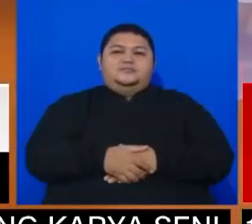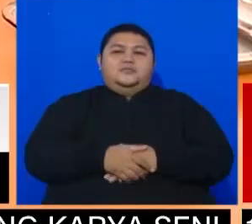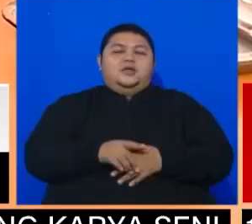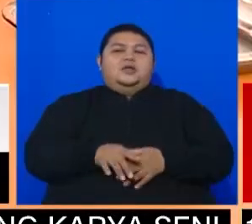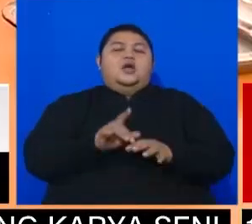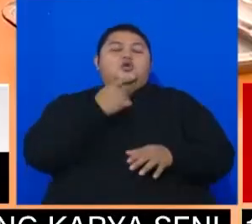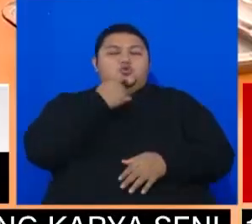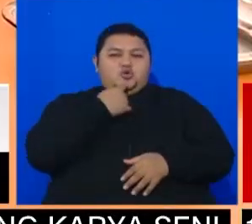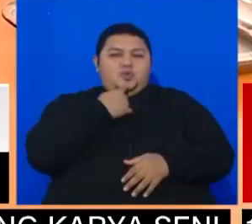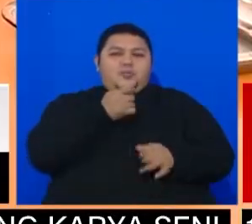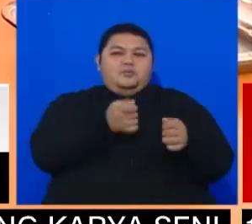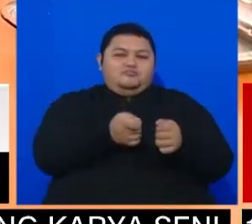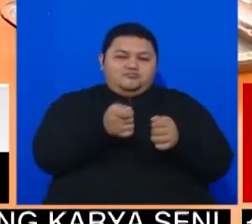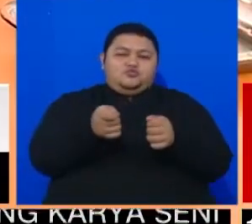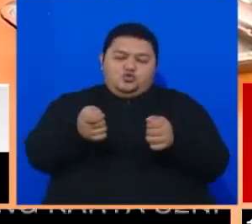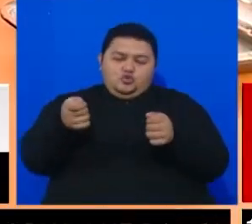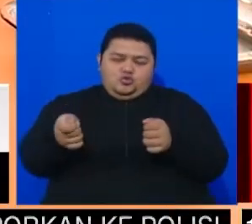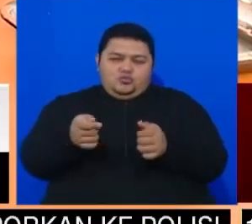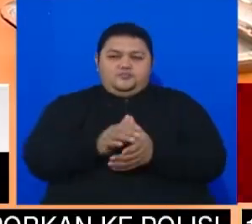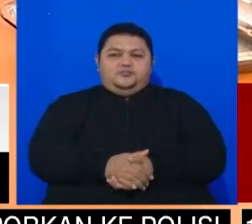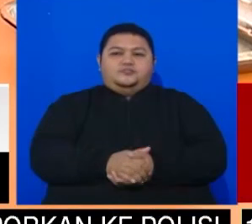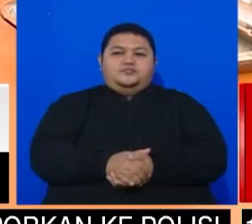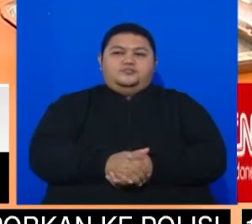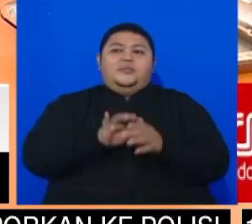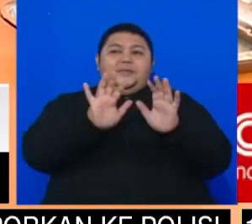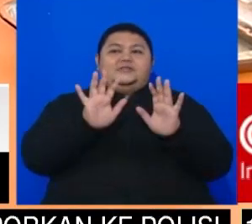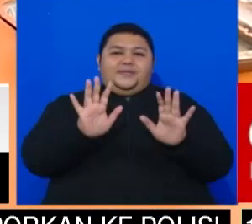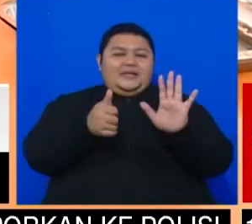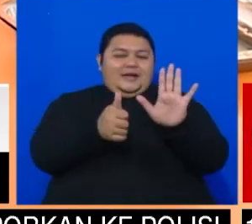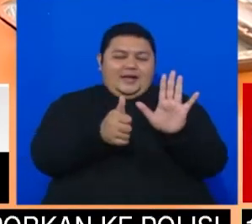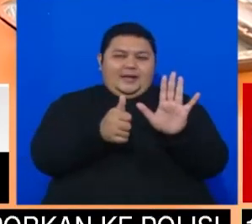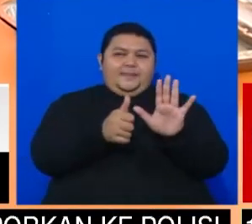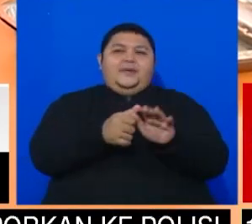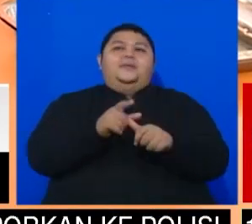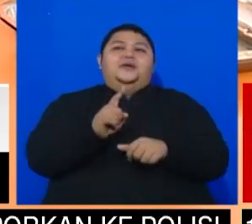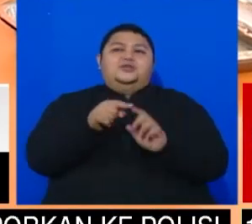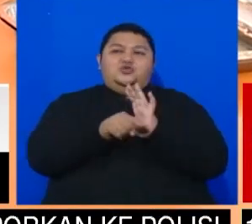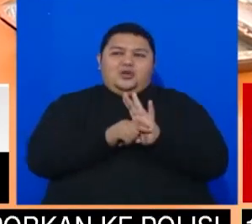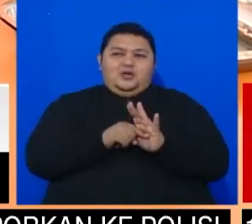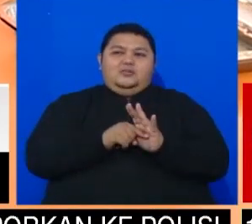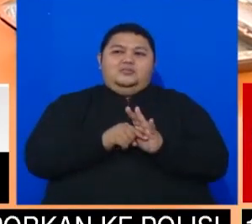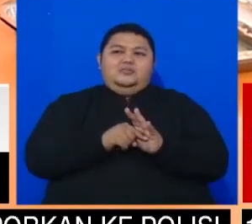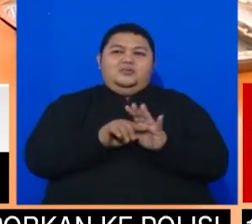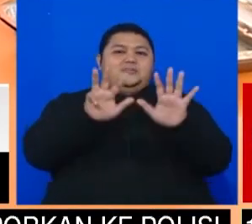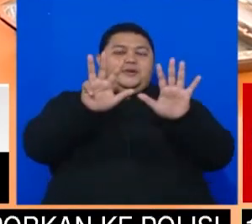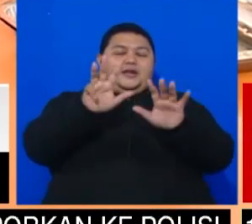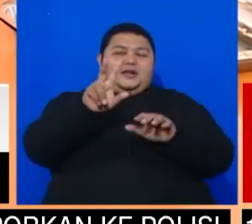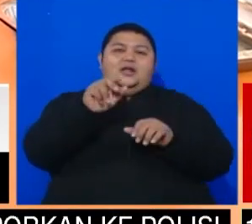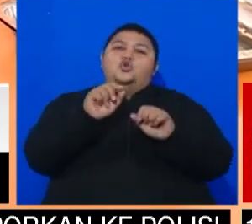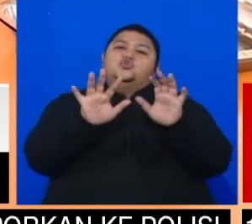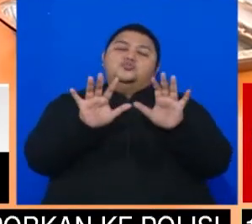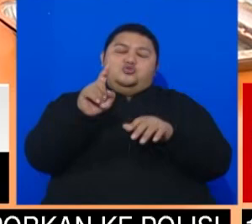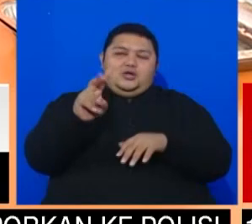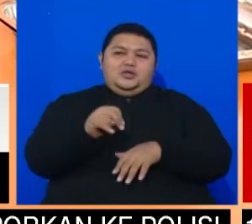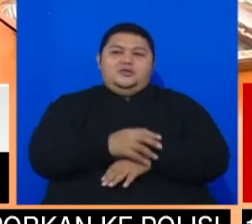susun beberapa makanan, 1, 2, 3, 4, 5, 6. Masih banyak ya, Taya? Yang akan kita coba susun, masih ada berapa tuh?